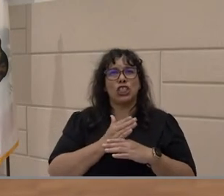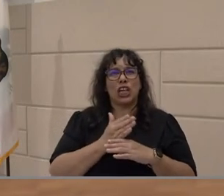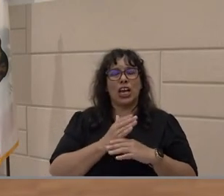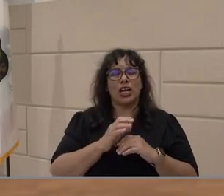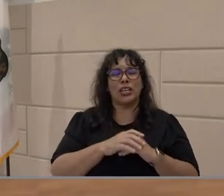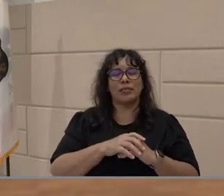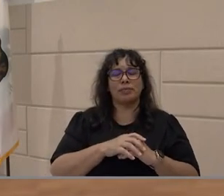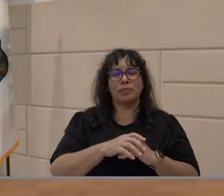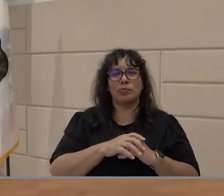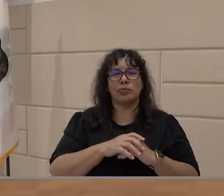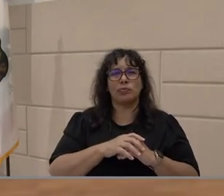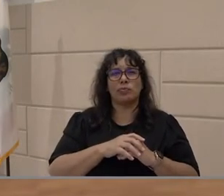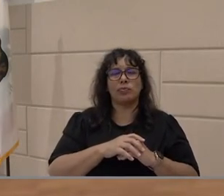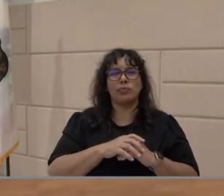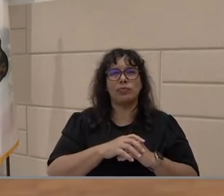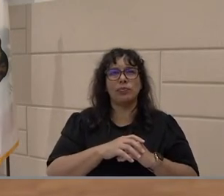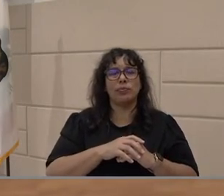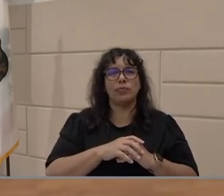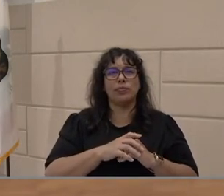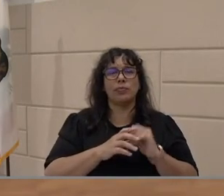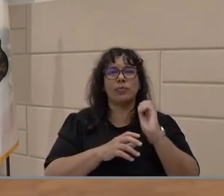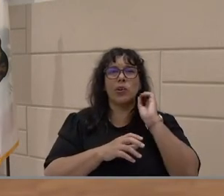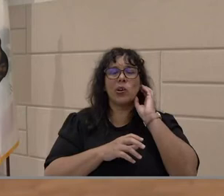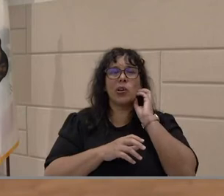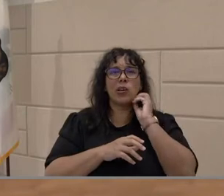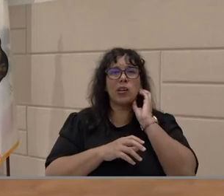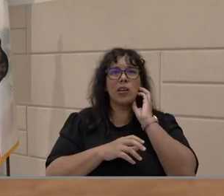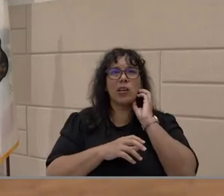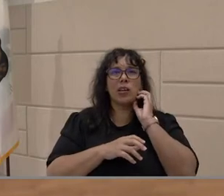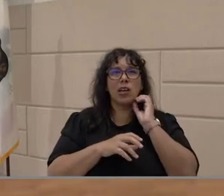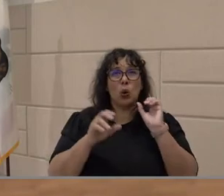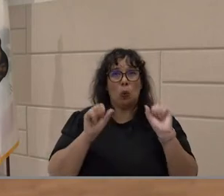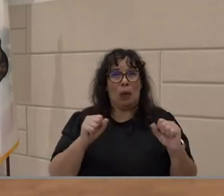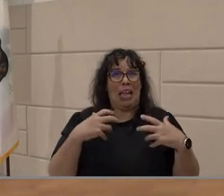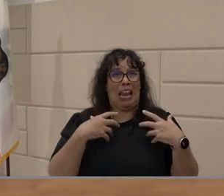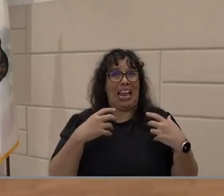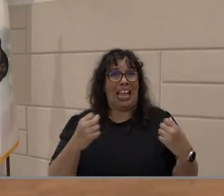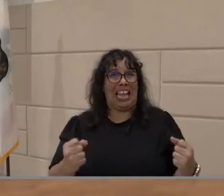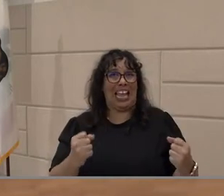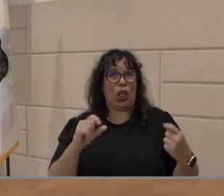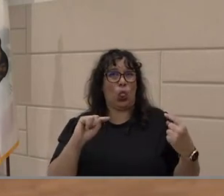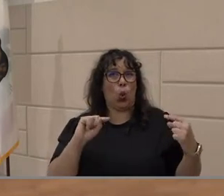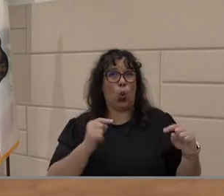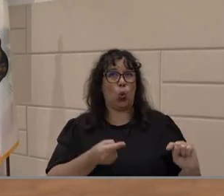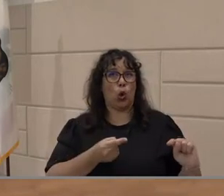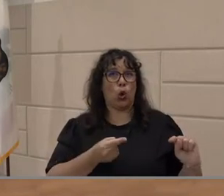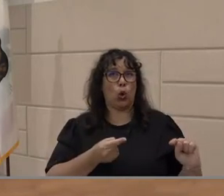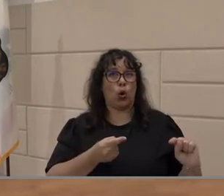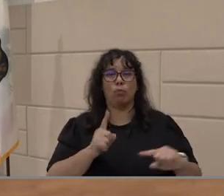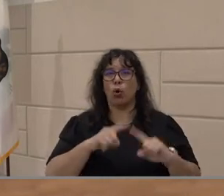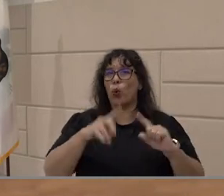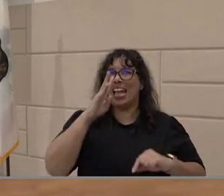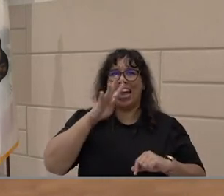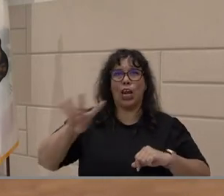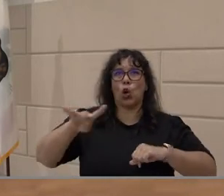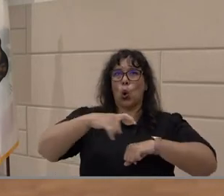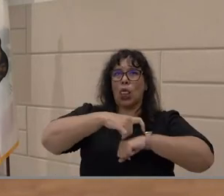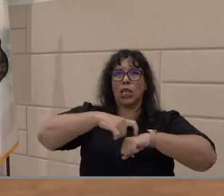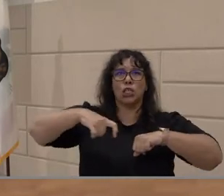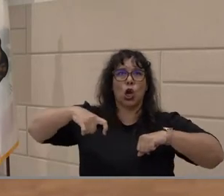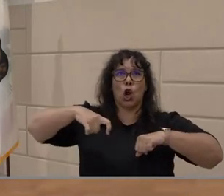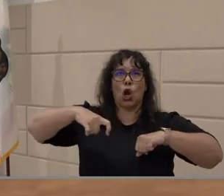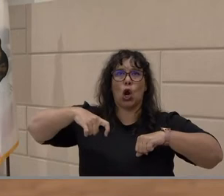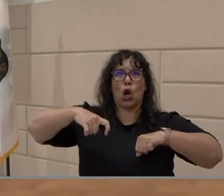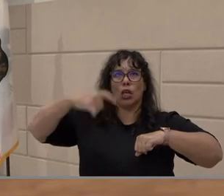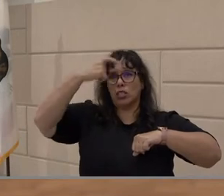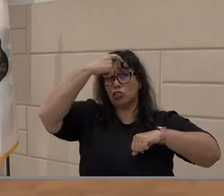มานาการลายเซ็งตีเตะลูกชอลสองบานรวมเลือกทายังไอเพียบาลแก่หาทาระ